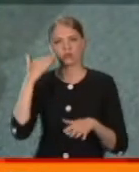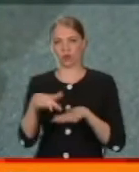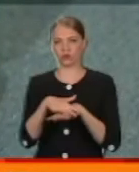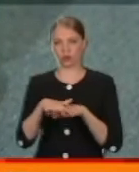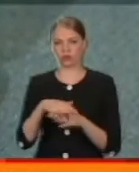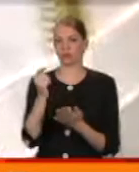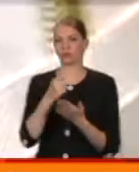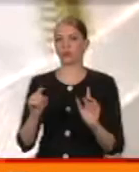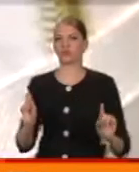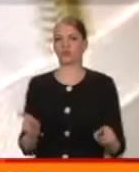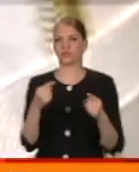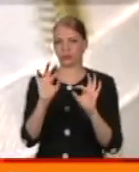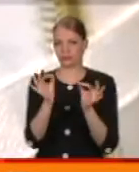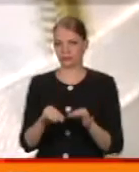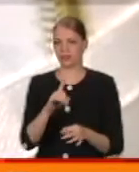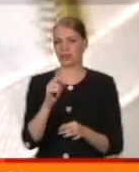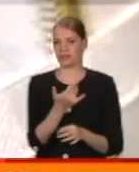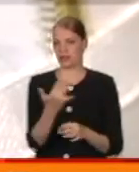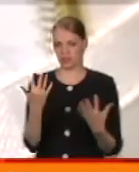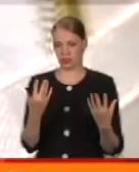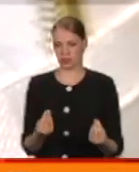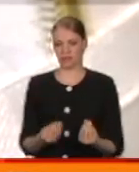народа. Художники створили эскизы за лічені дні.